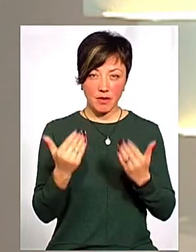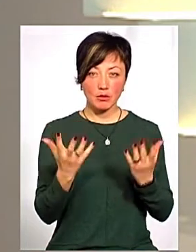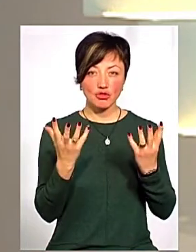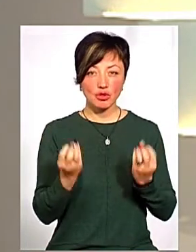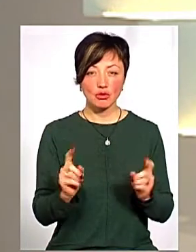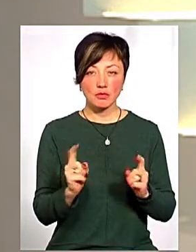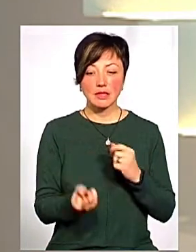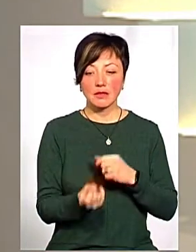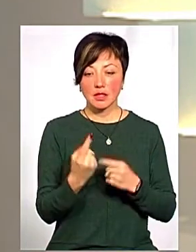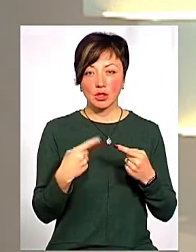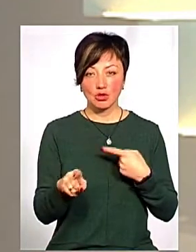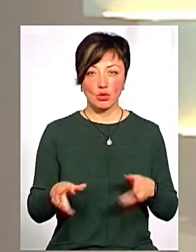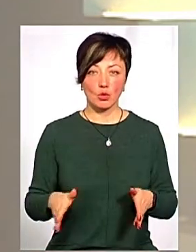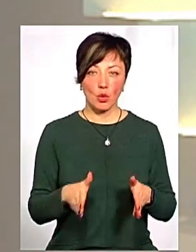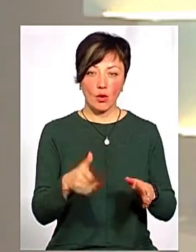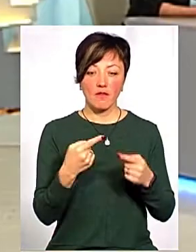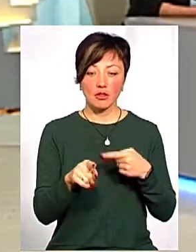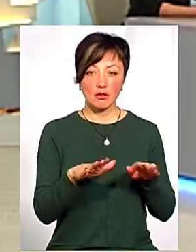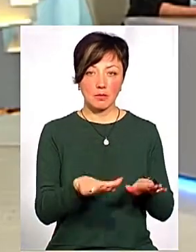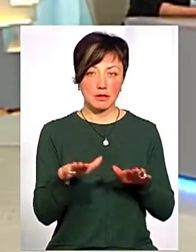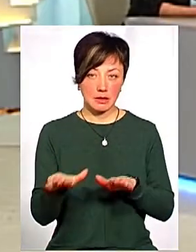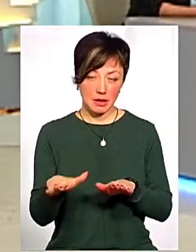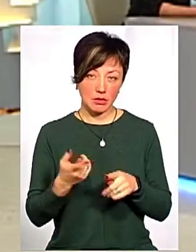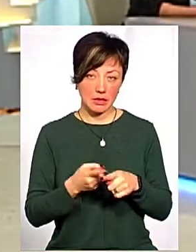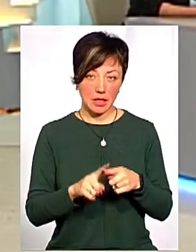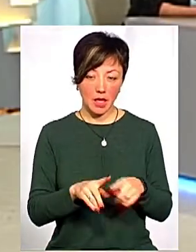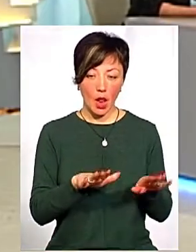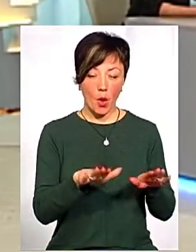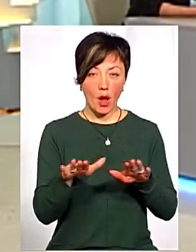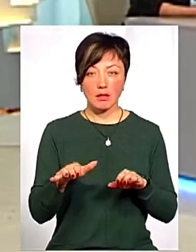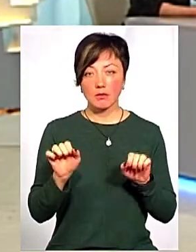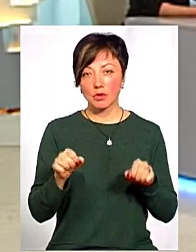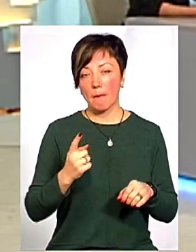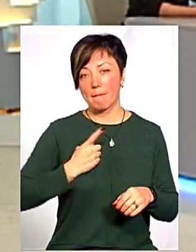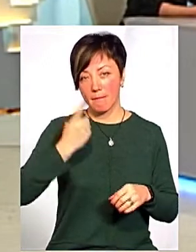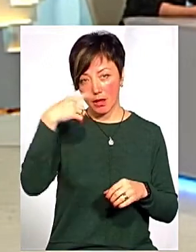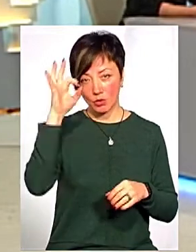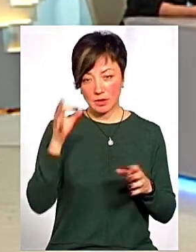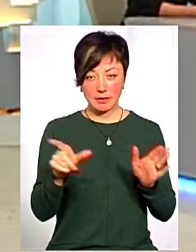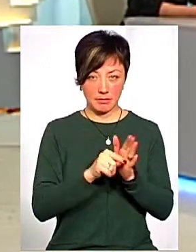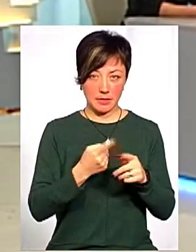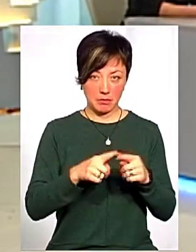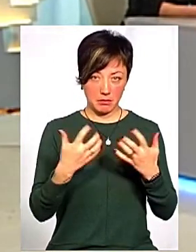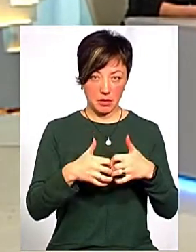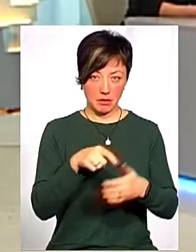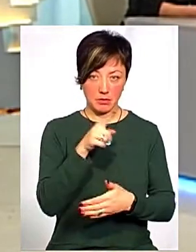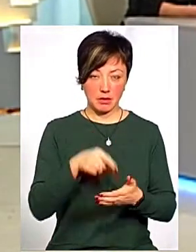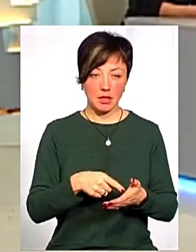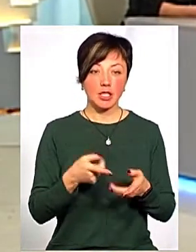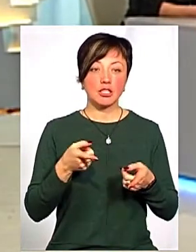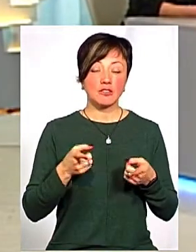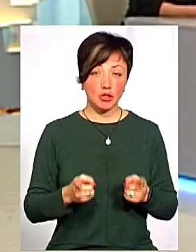щоб з'явилися десь на інших дорогах чи в інших ділянках от такі от локації, де були б патрульні із трукамами?